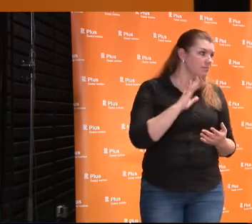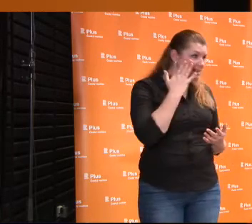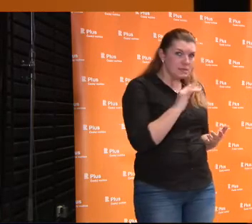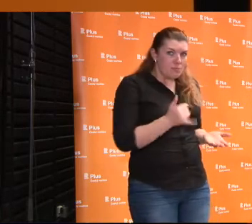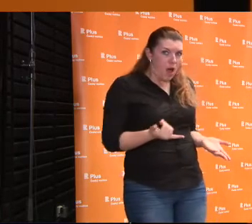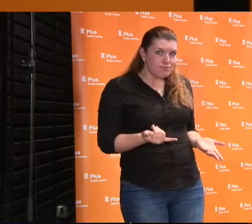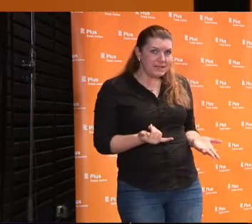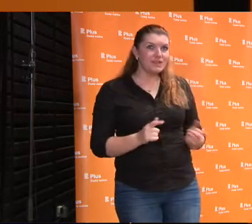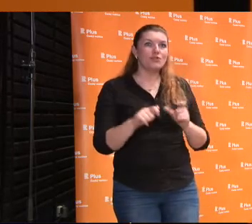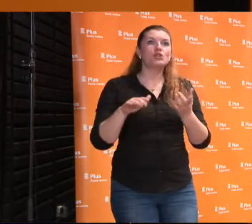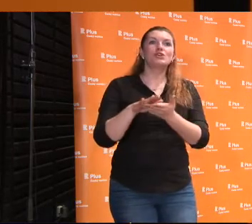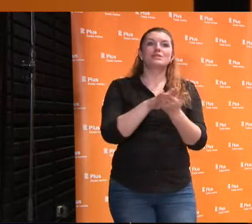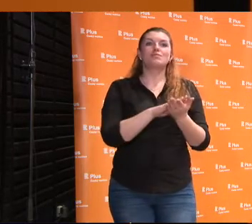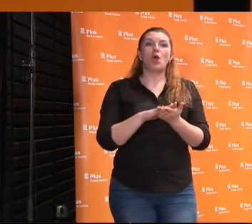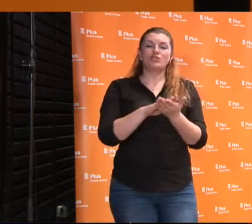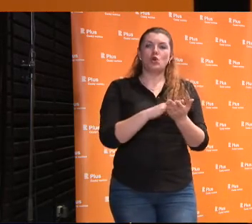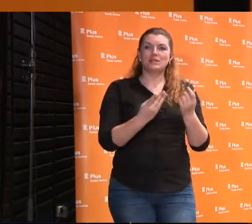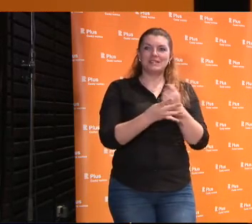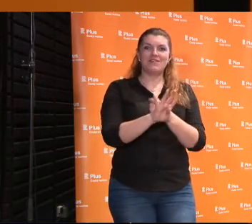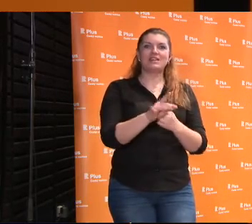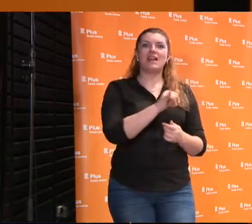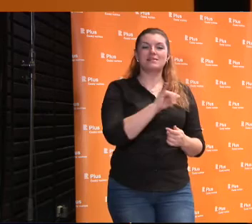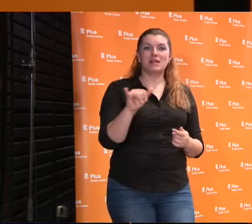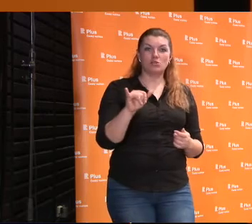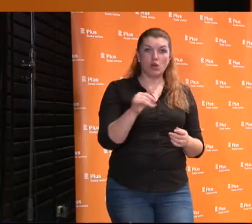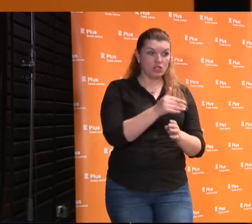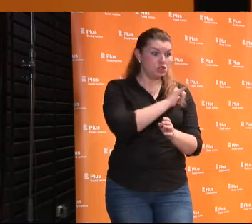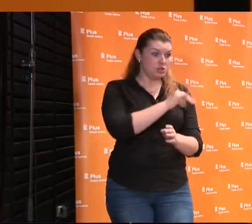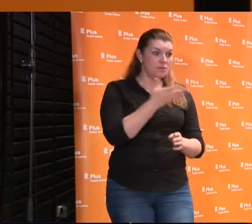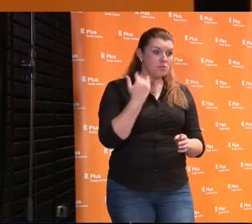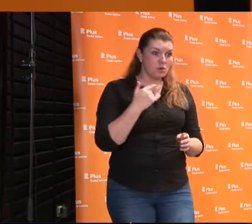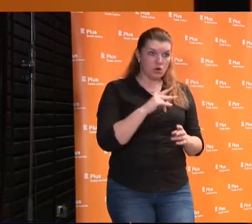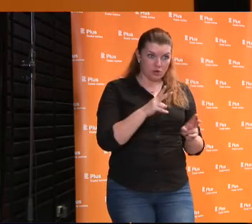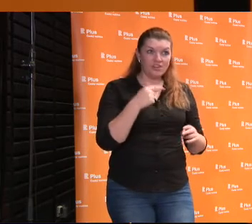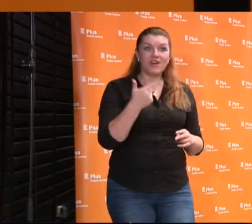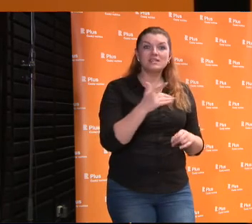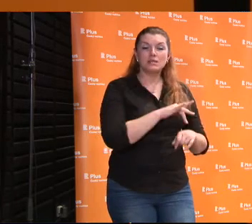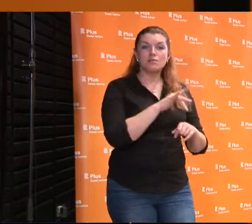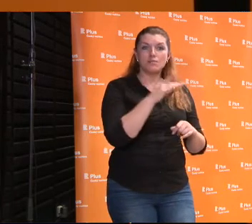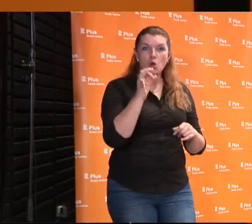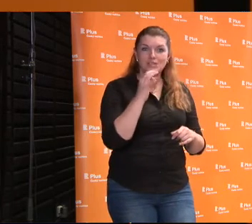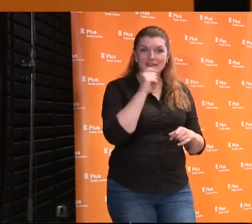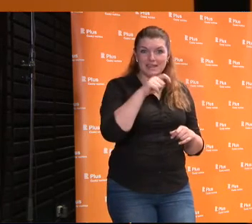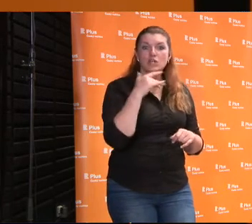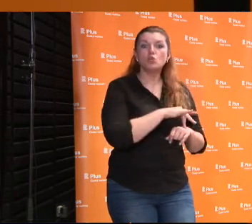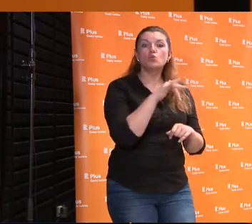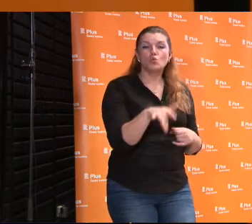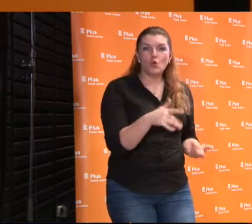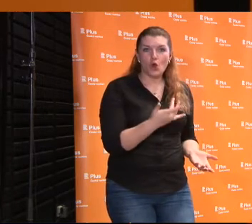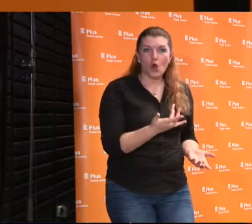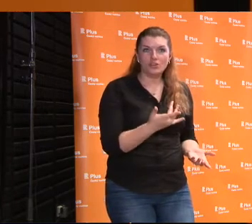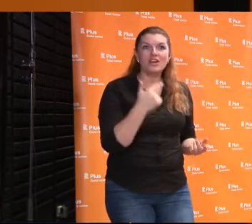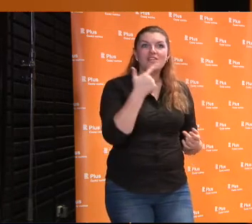si společnost v 19. století dovolit mít 20% lidí v důchodu a 20% lidí